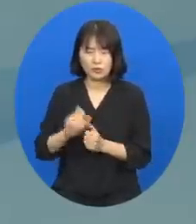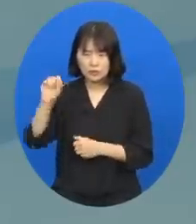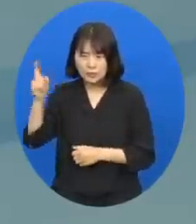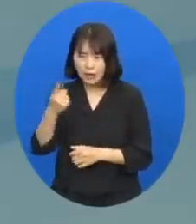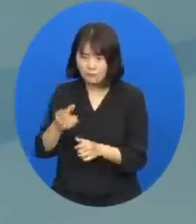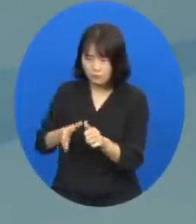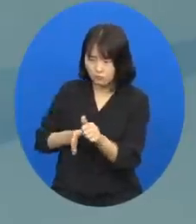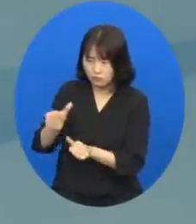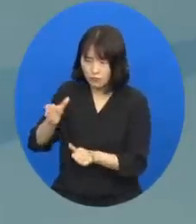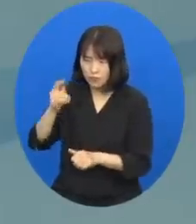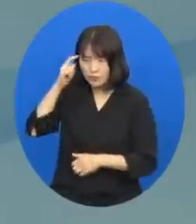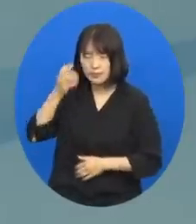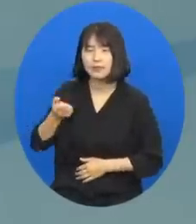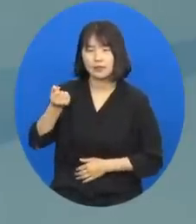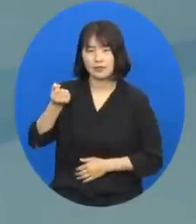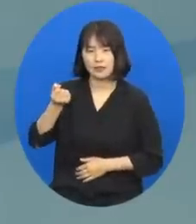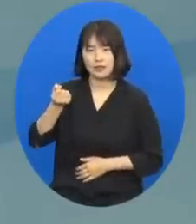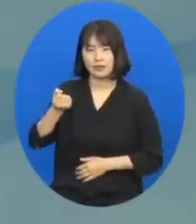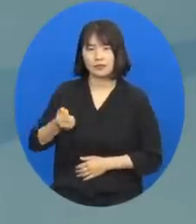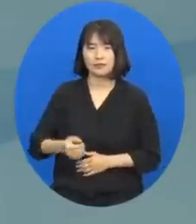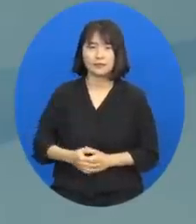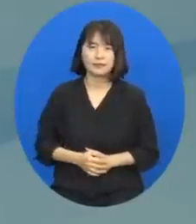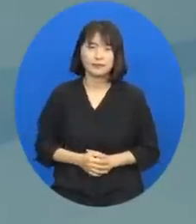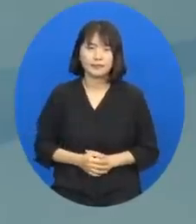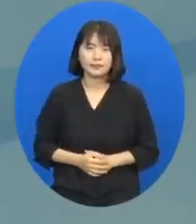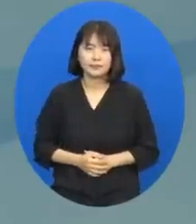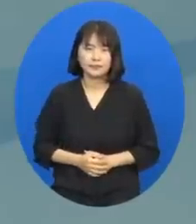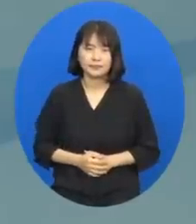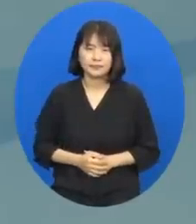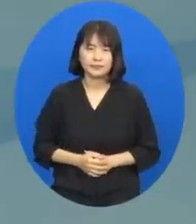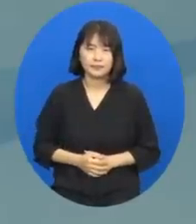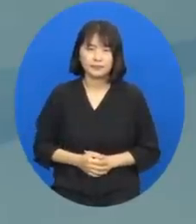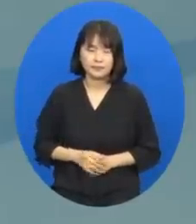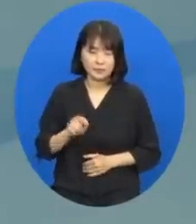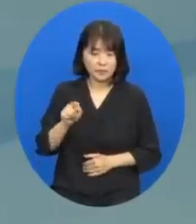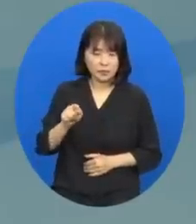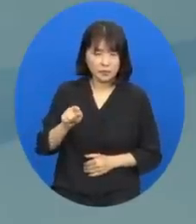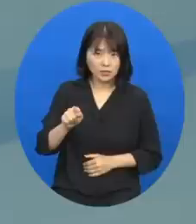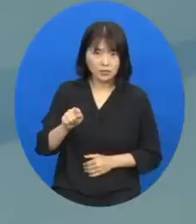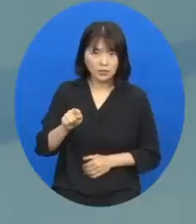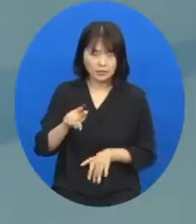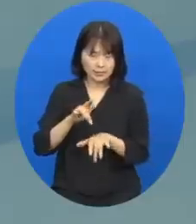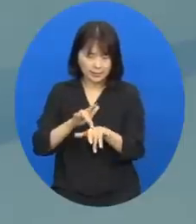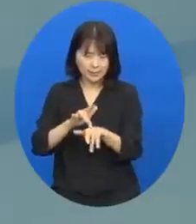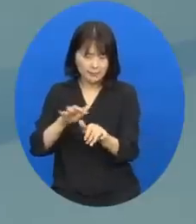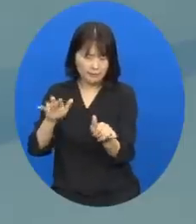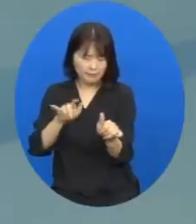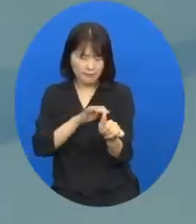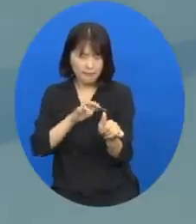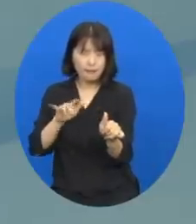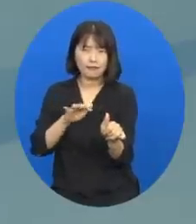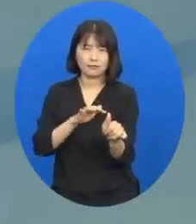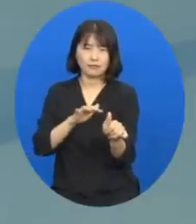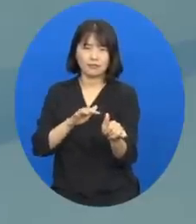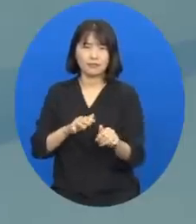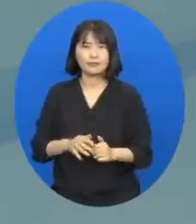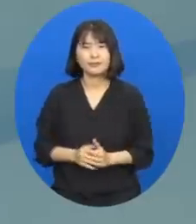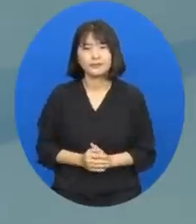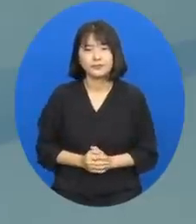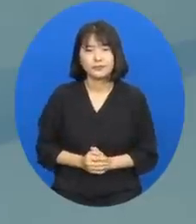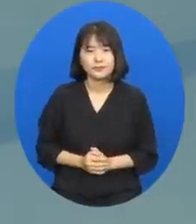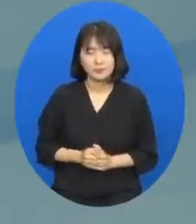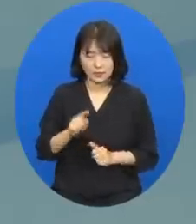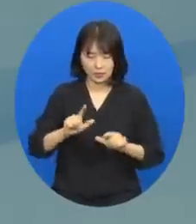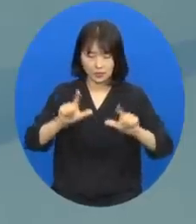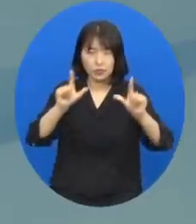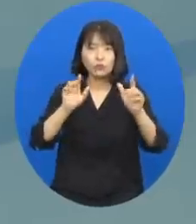조취 줘야겠다 라고 생각을 하게 된겁니다 이것이 바로 사단의 역사 에요 항상 역사입니다 그 날